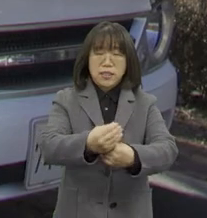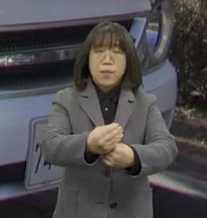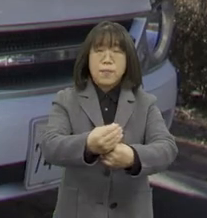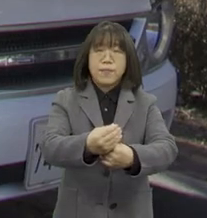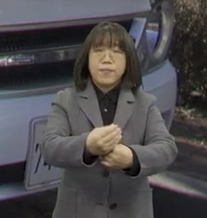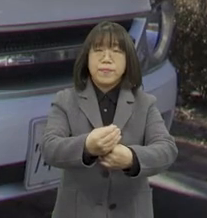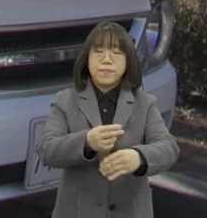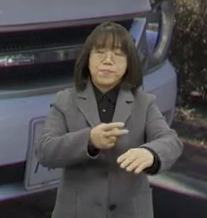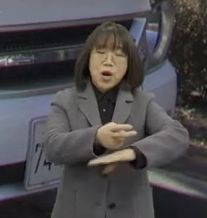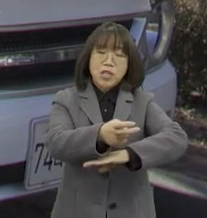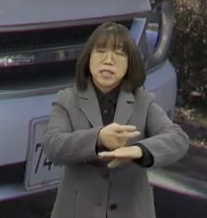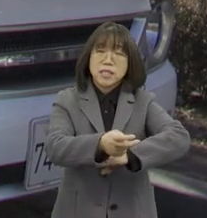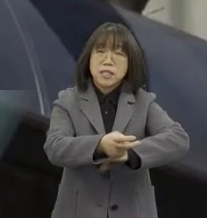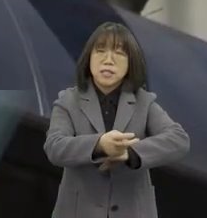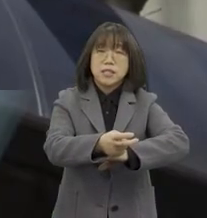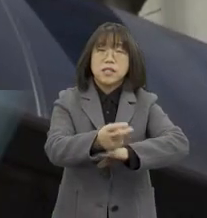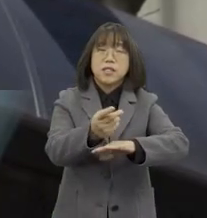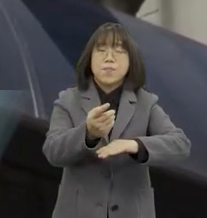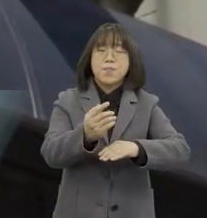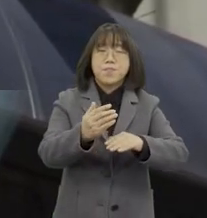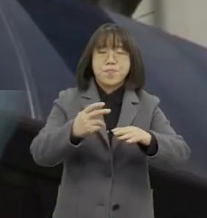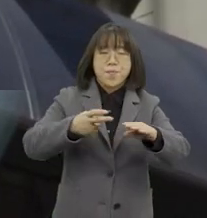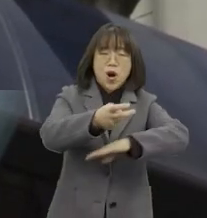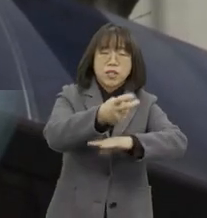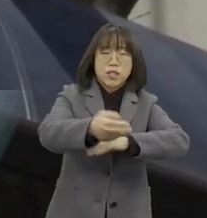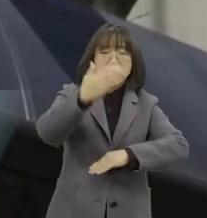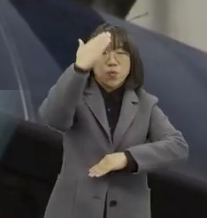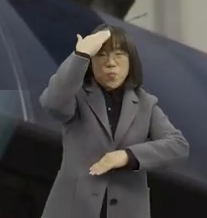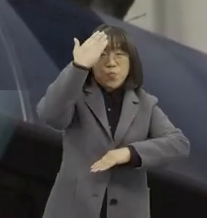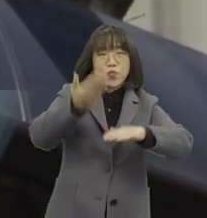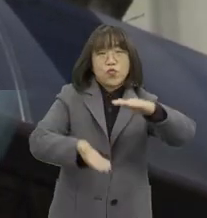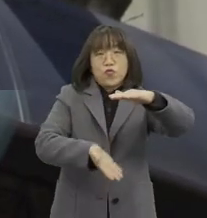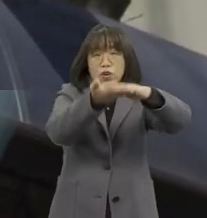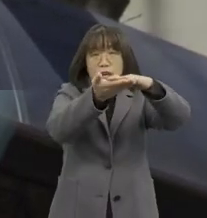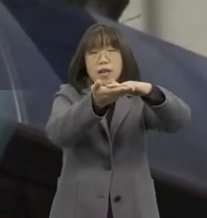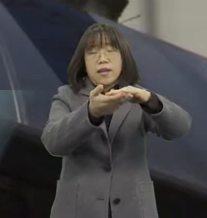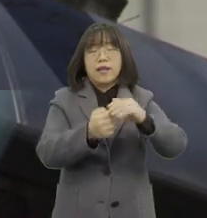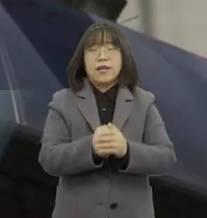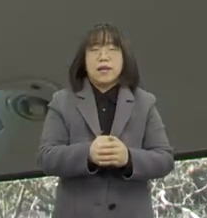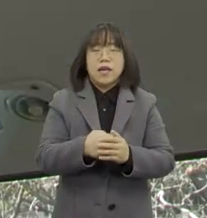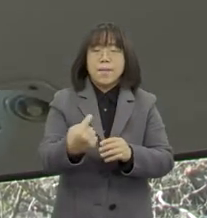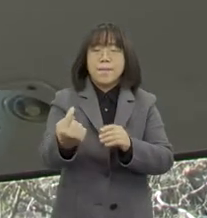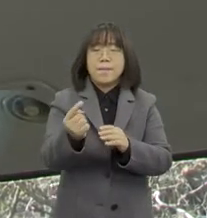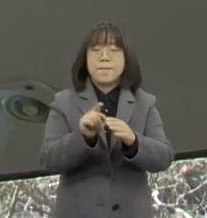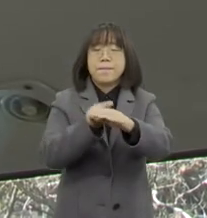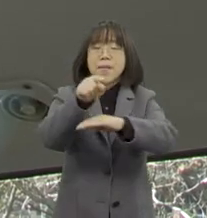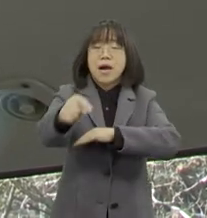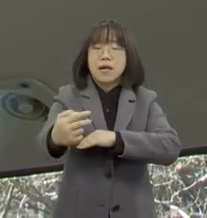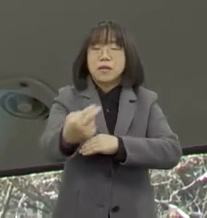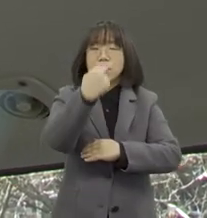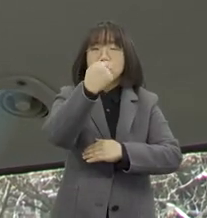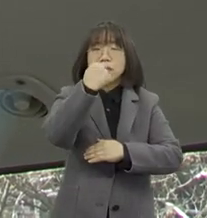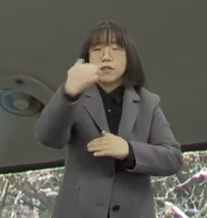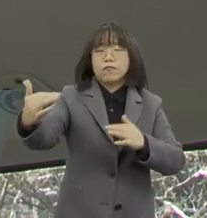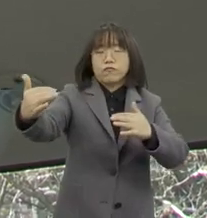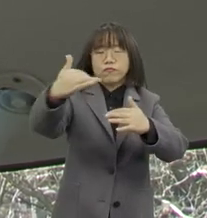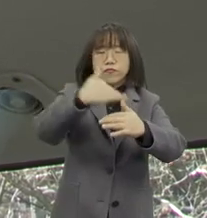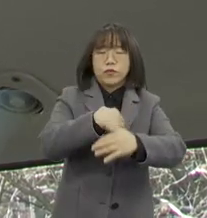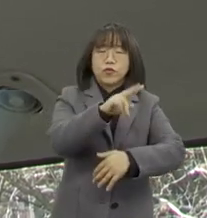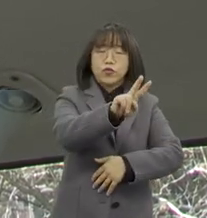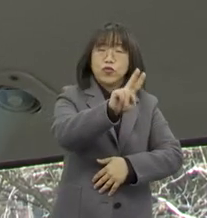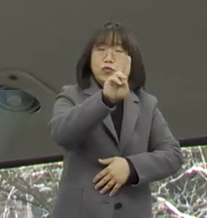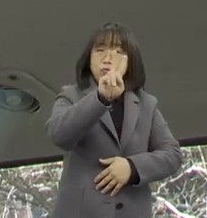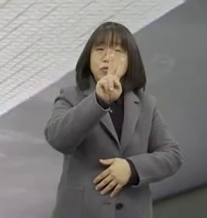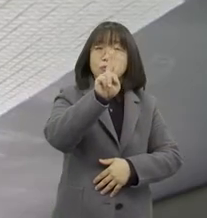강서구의 안심클린 에어버스는 버스 천장에 설치된 공기정화 환기 시스템이 외부에서 유입된 공기를